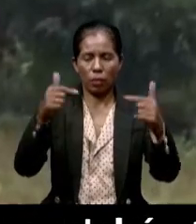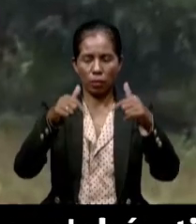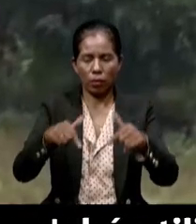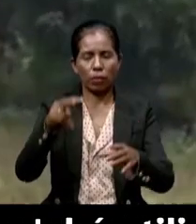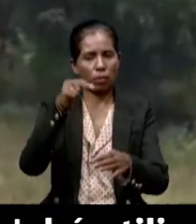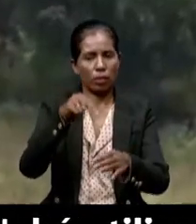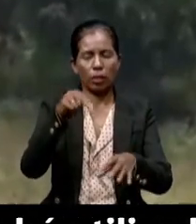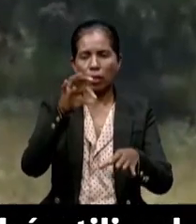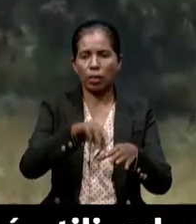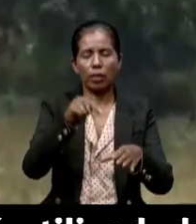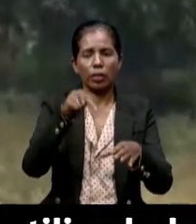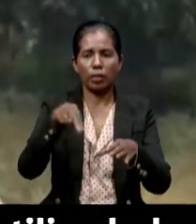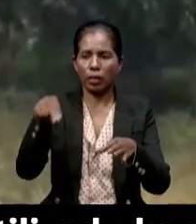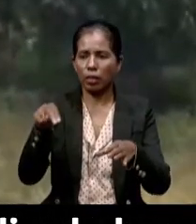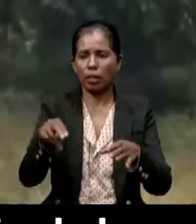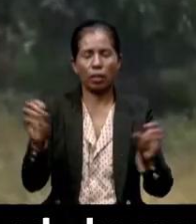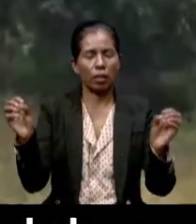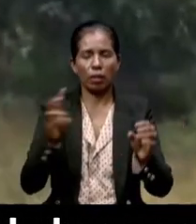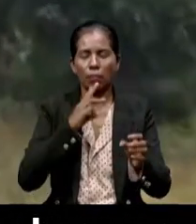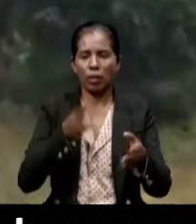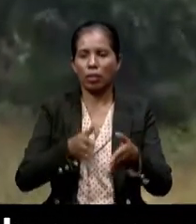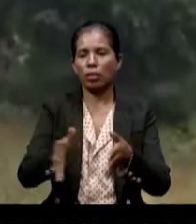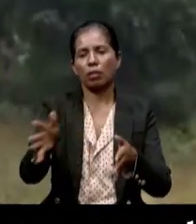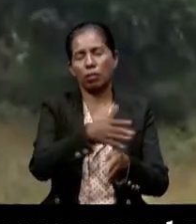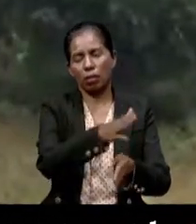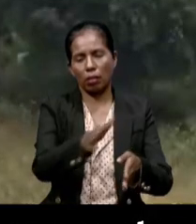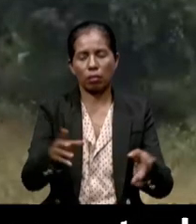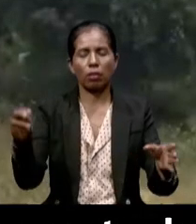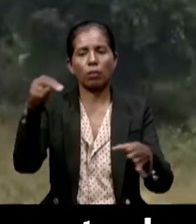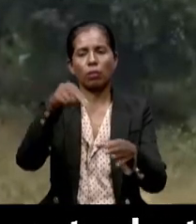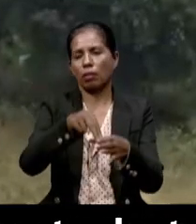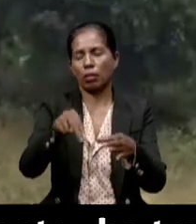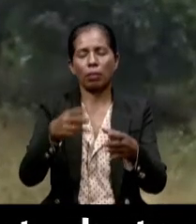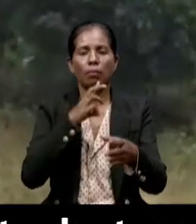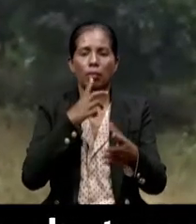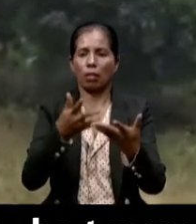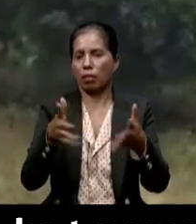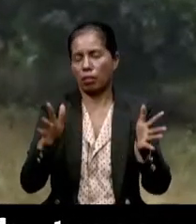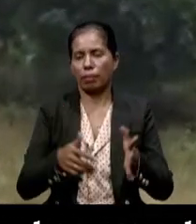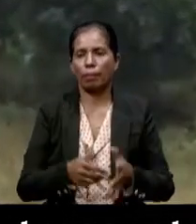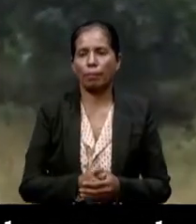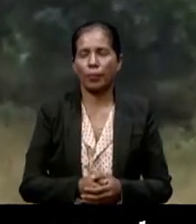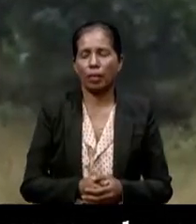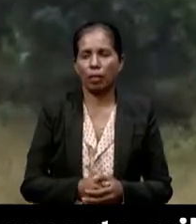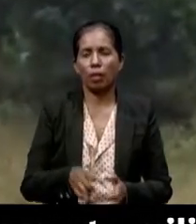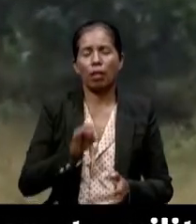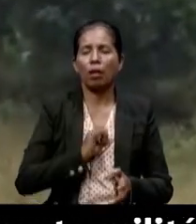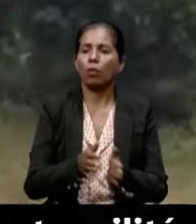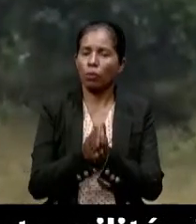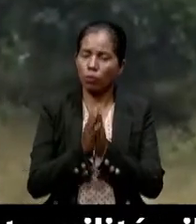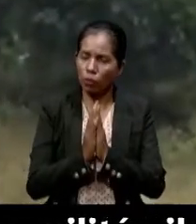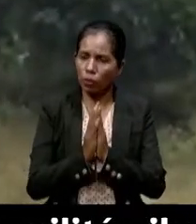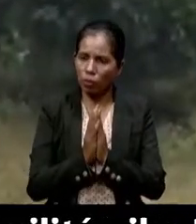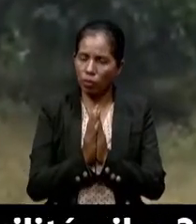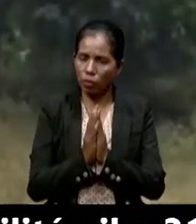terlah dia, tambah B sulitir dalam pun serang pun tu ia nak terlarang dia lagi. Nampi uhi hau husba, nasi serah